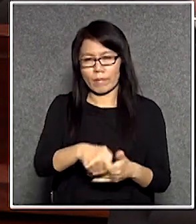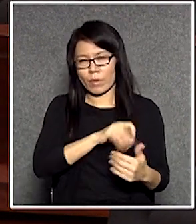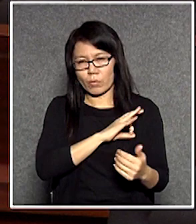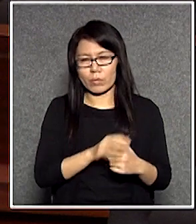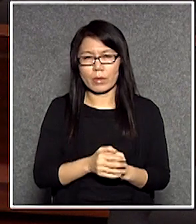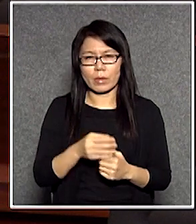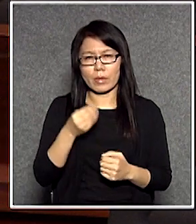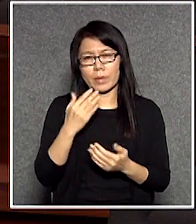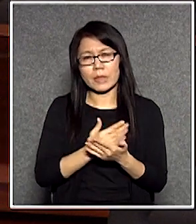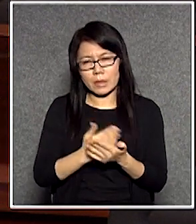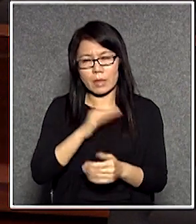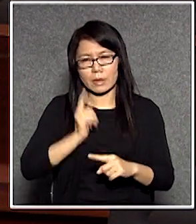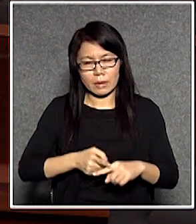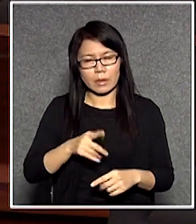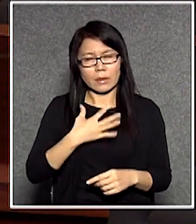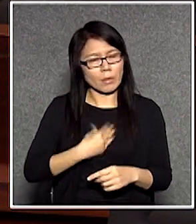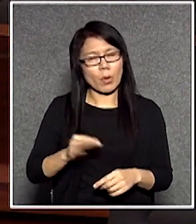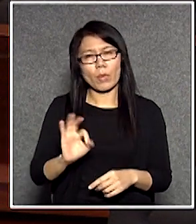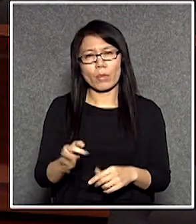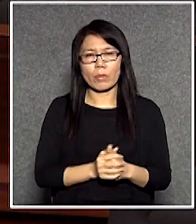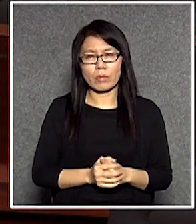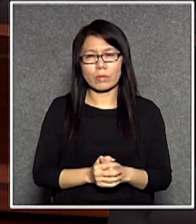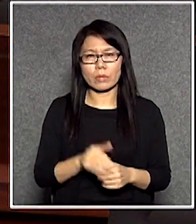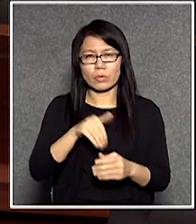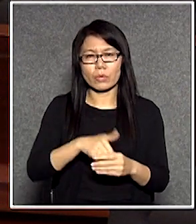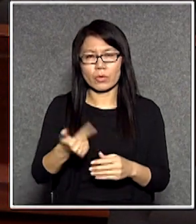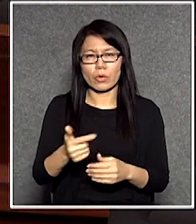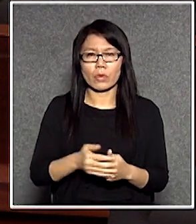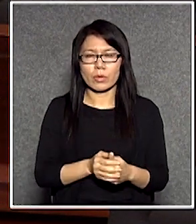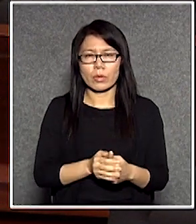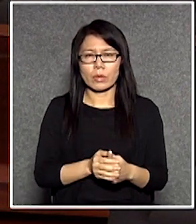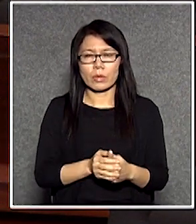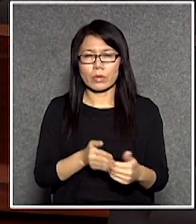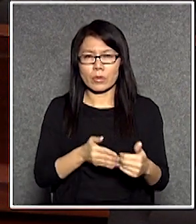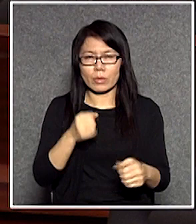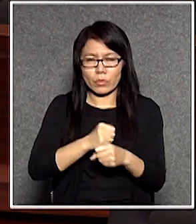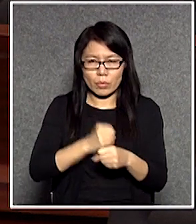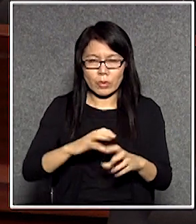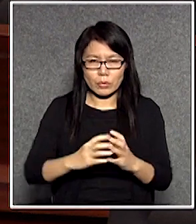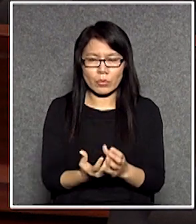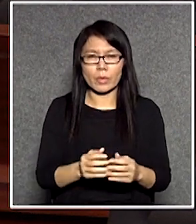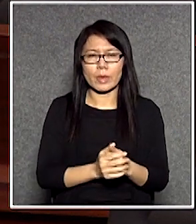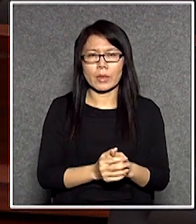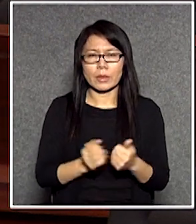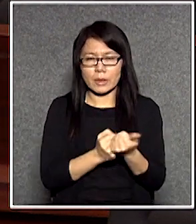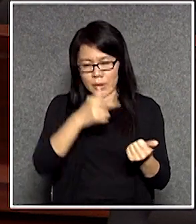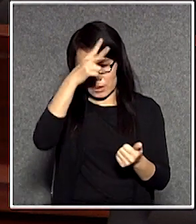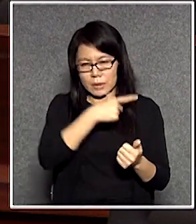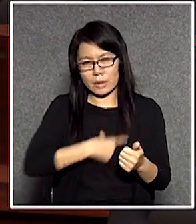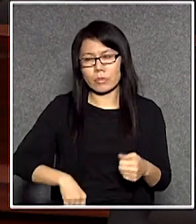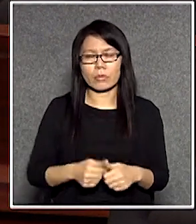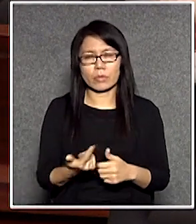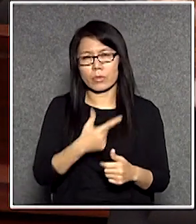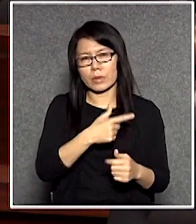我們試一下吧，我一定不會令你失望的。選多些直選的功能組別，直選的建制派議員，多些功能組別的議